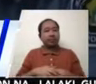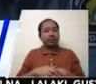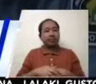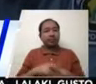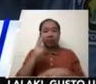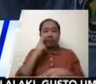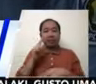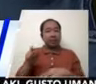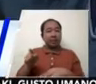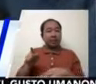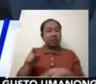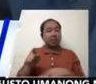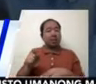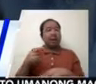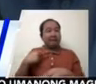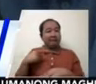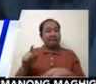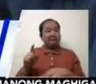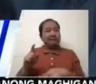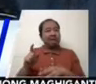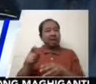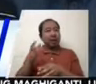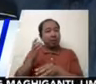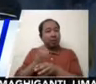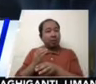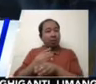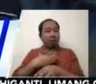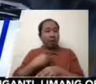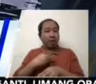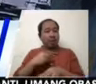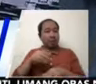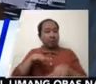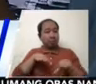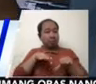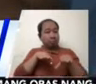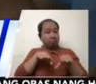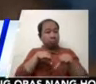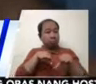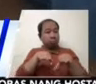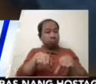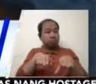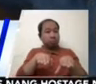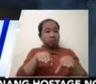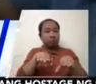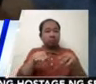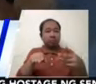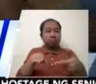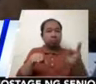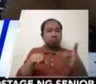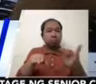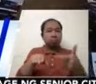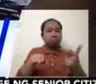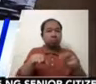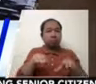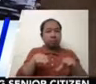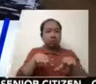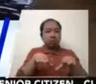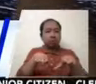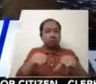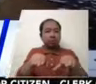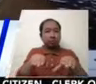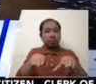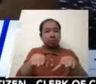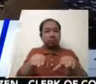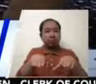pa lang binaril na niya. Tapos dire-diretso kasi moving ito, so dire-diretso pa rin. And ito, dito na pumunta. So